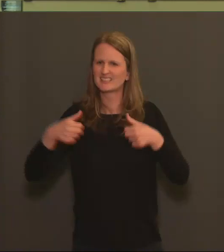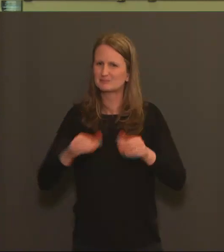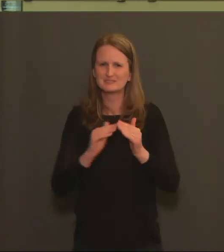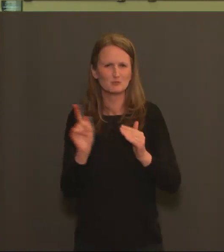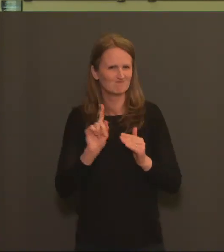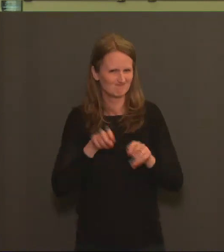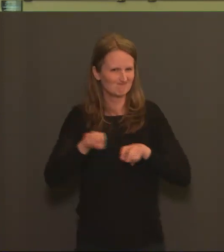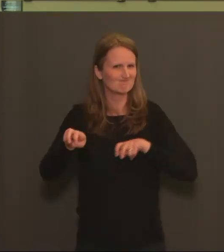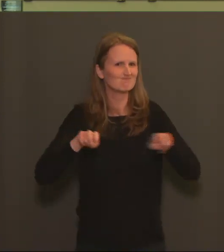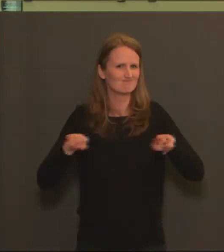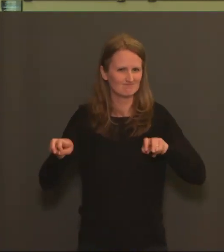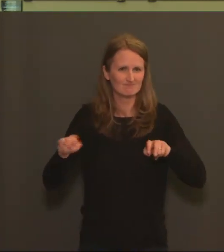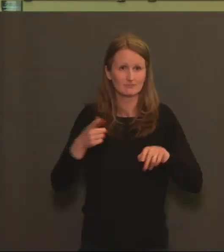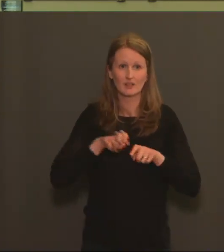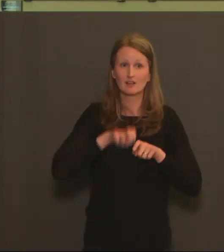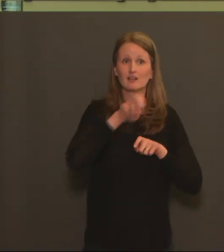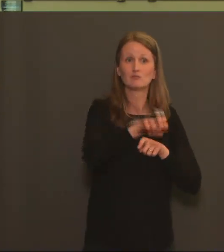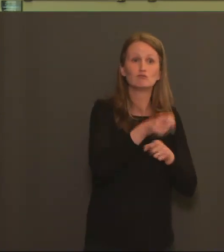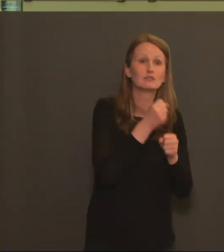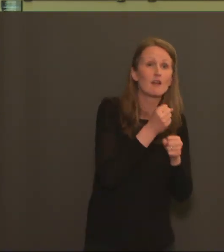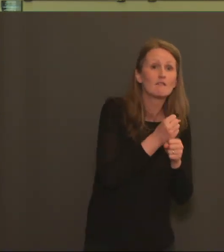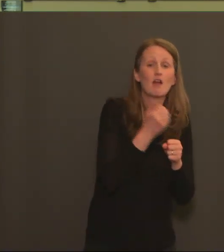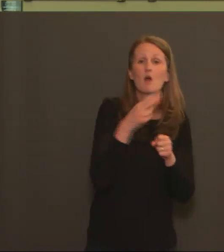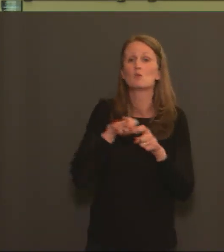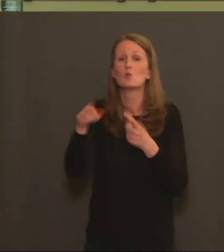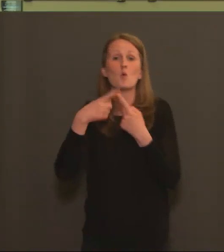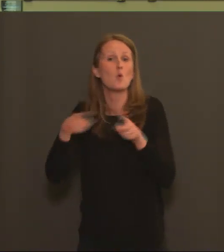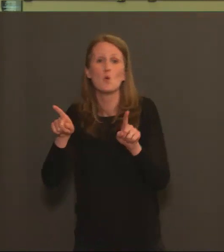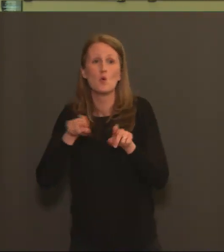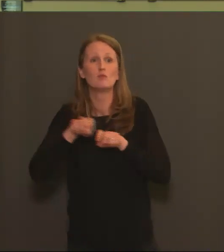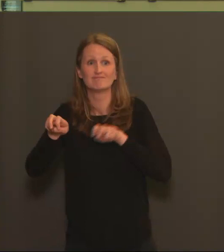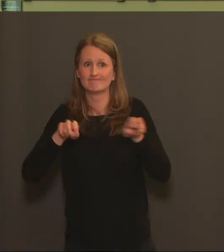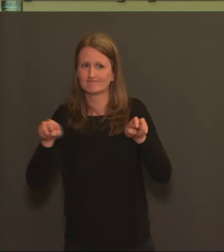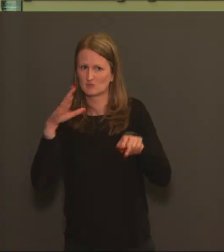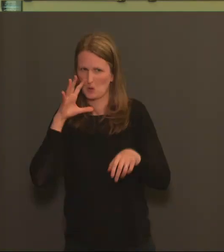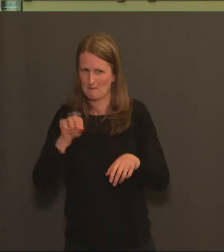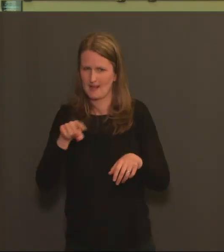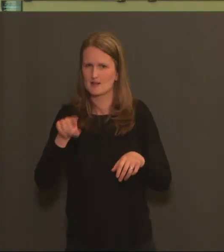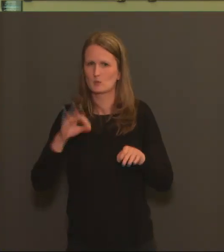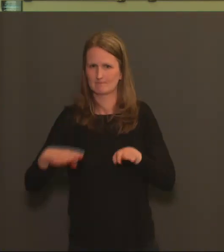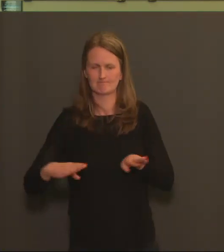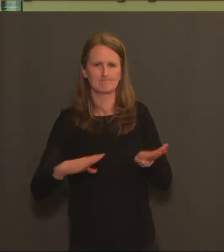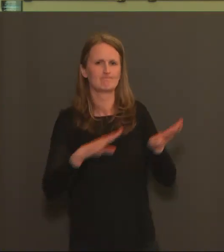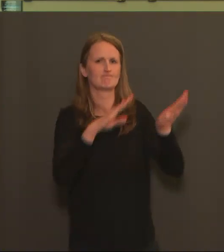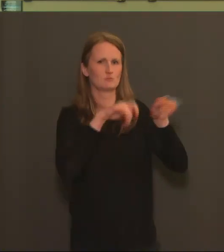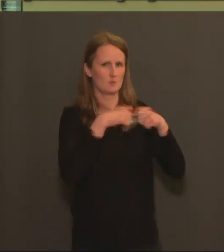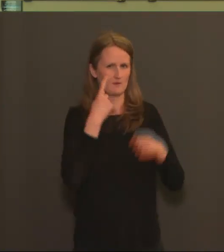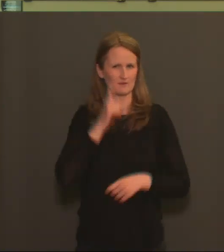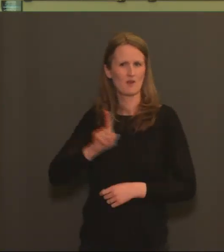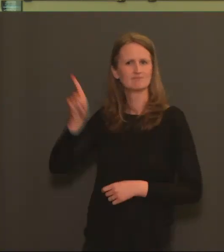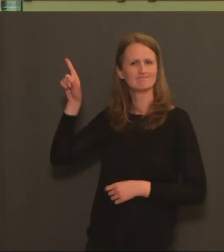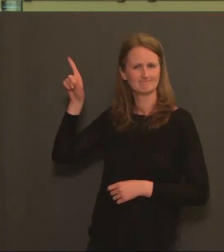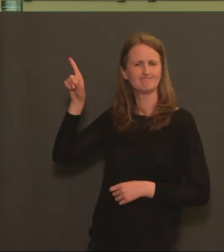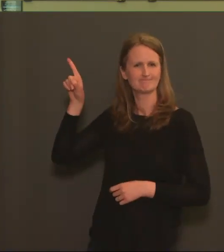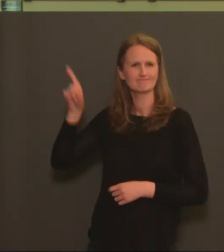raisons d'ailleurs, sont plutôt en train à nouveau d'augmenter. Si on regarde la courbe que vous voyez là, nous nous rendons